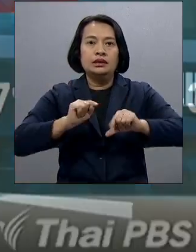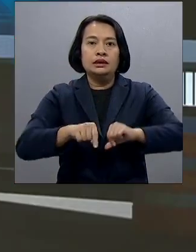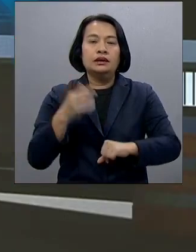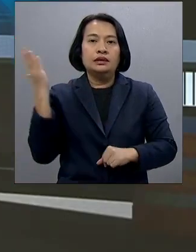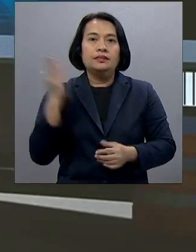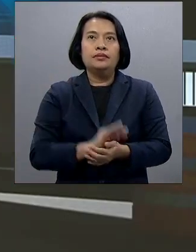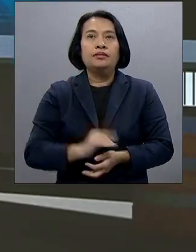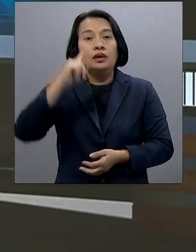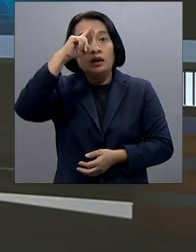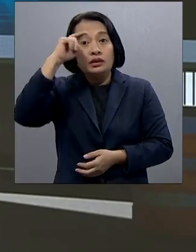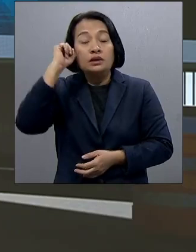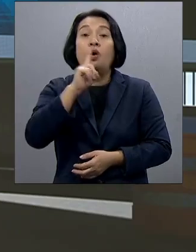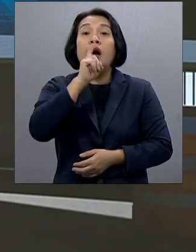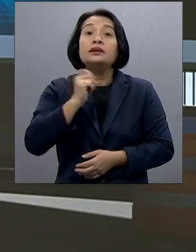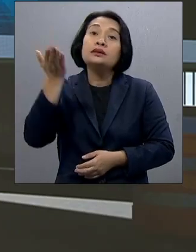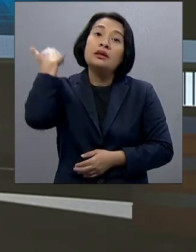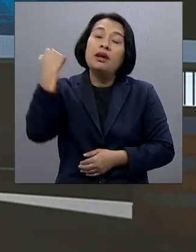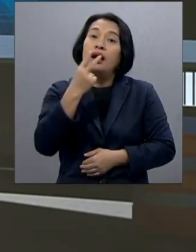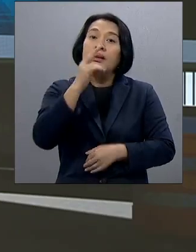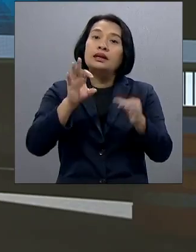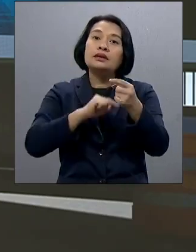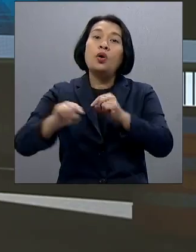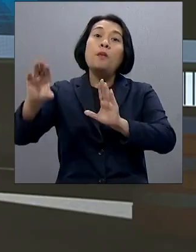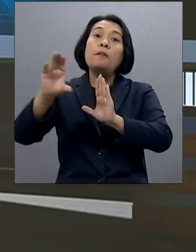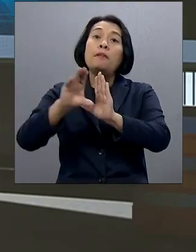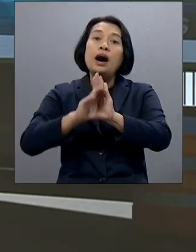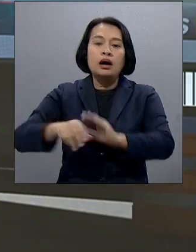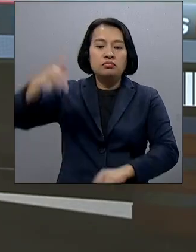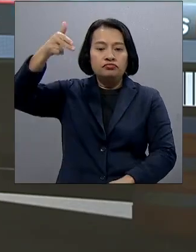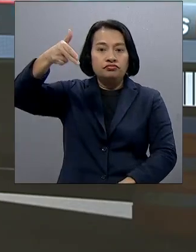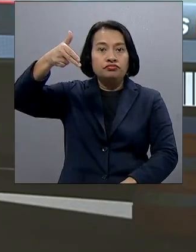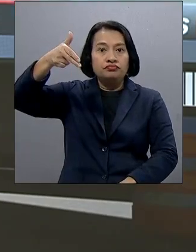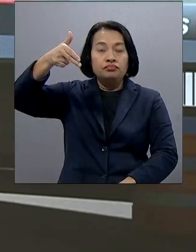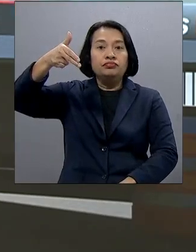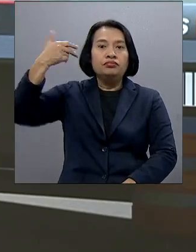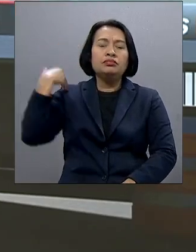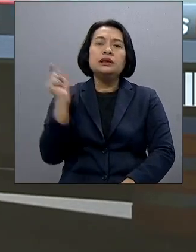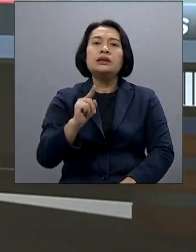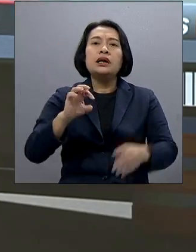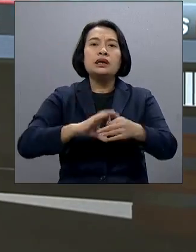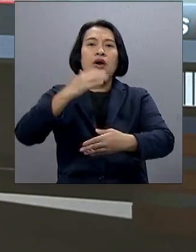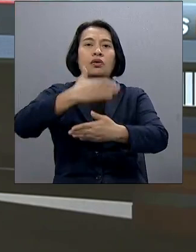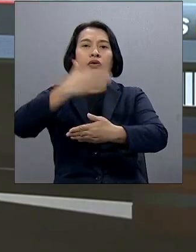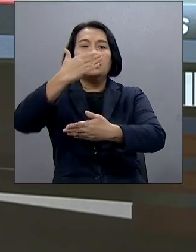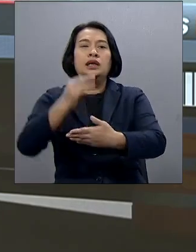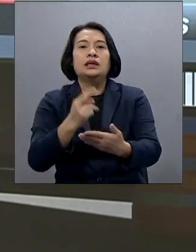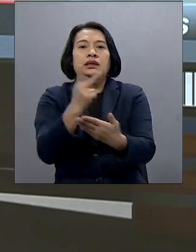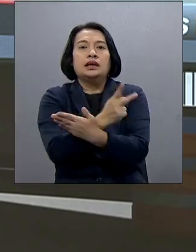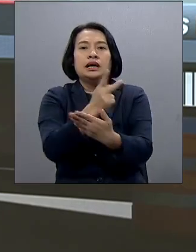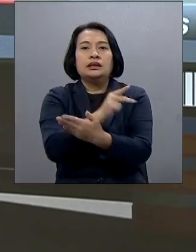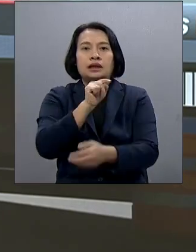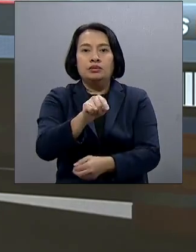าร์อาทิตย์ที่ผ่านมาหลายๆคนอาจจะได้เห็นภาพจากกล้องวงจรปิดนะคะบนสันเขื่อนศรีนครินทร์ที่มีการเผยแพร่กันเพราะว่าเป็นเ